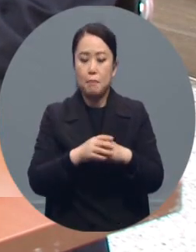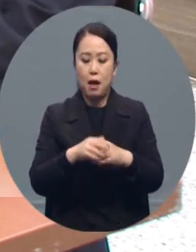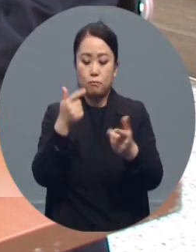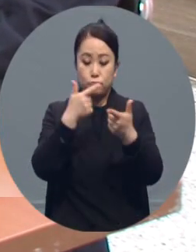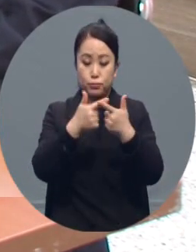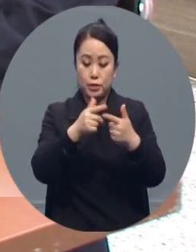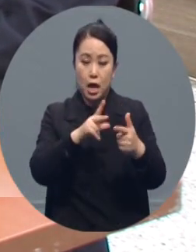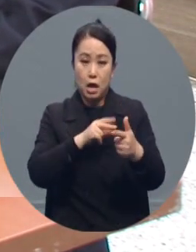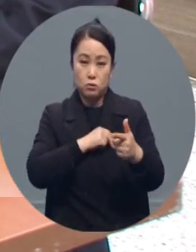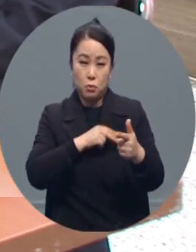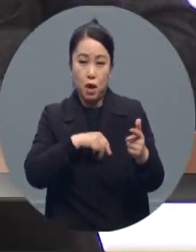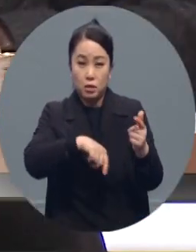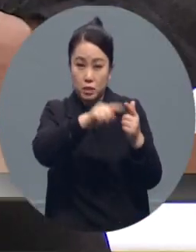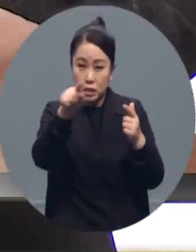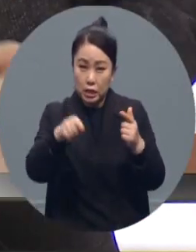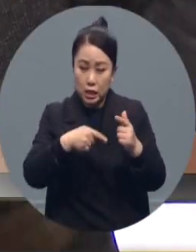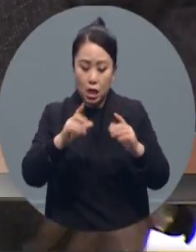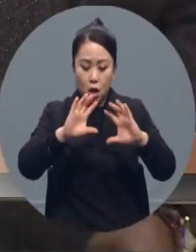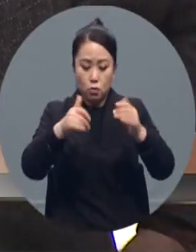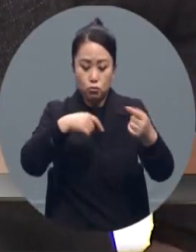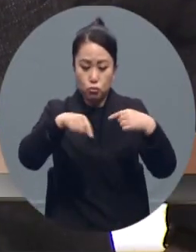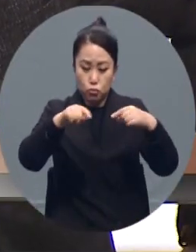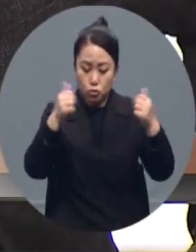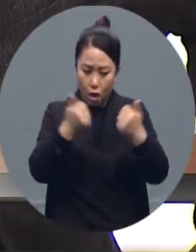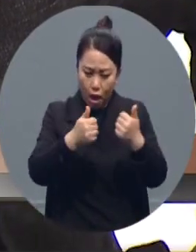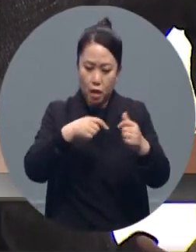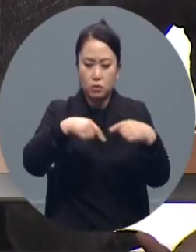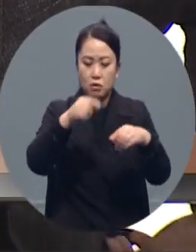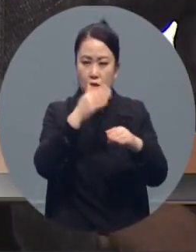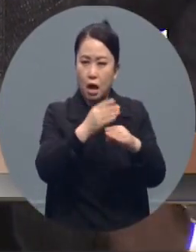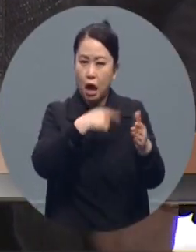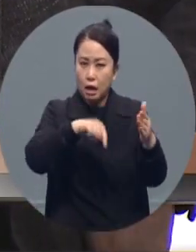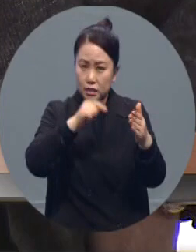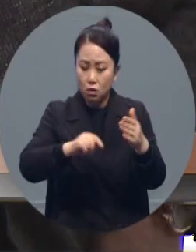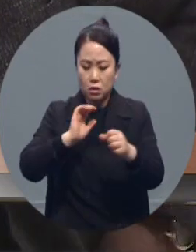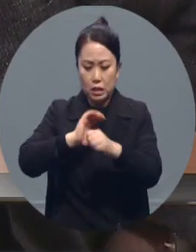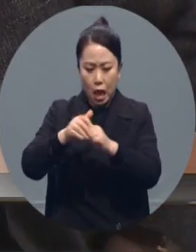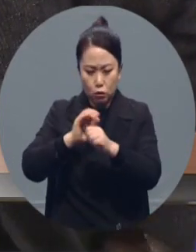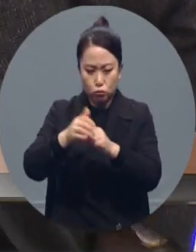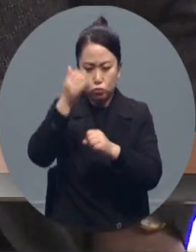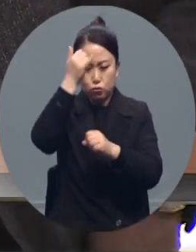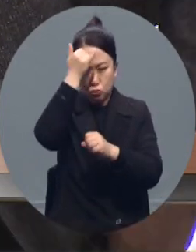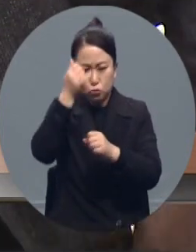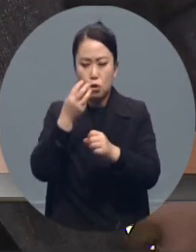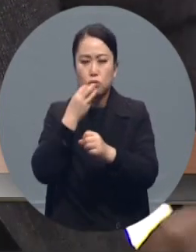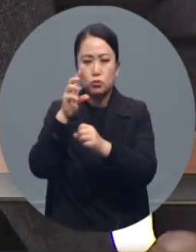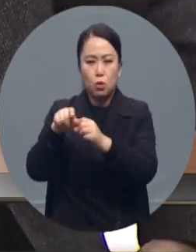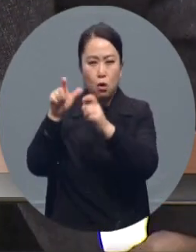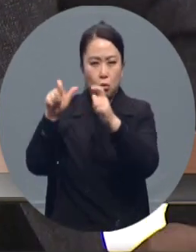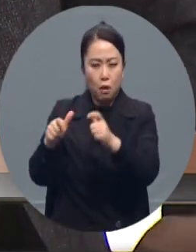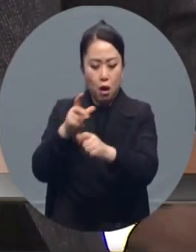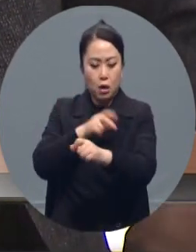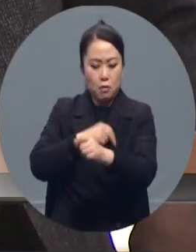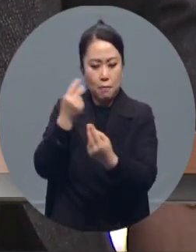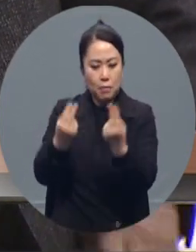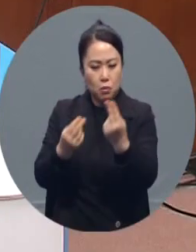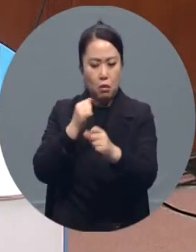내부에서 대구 경북이나 충청, 수도권 의원들과 비교해 존재감이 그리 크지 않다는 게